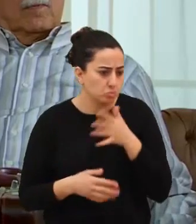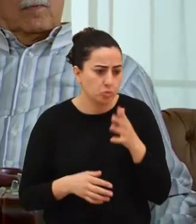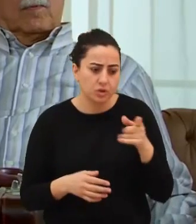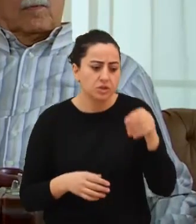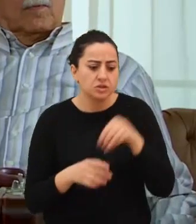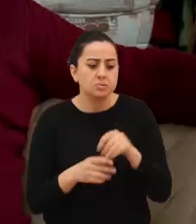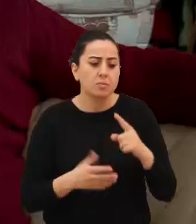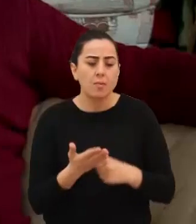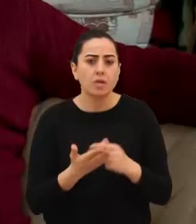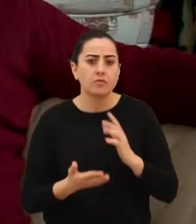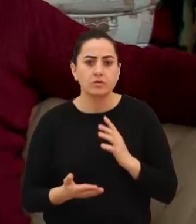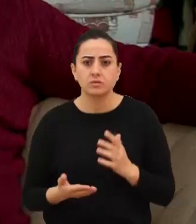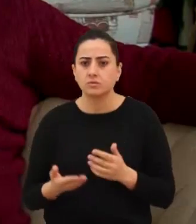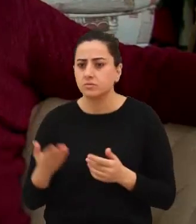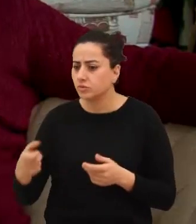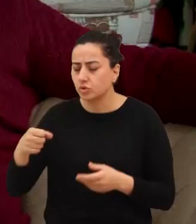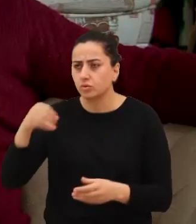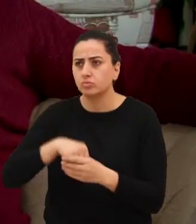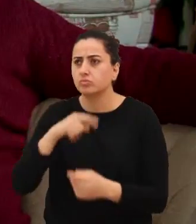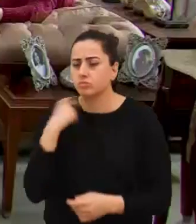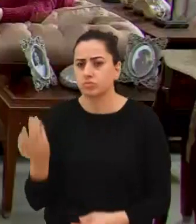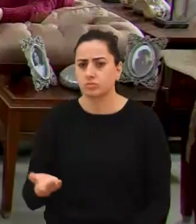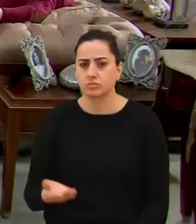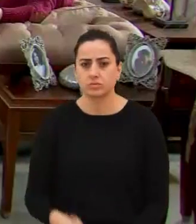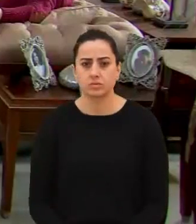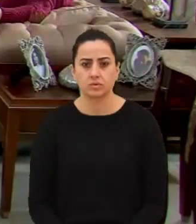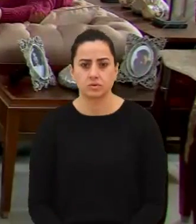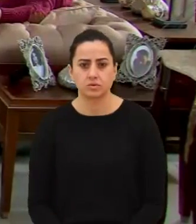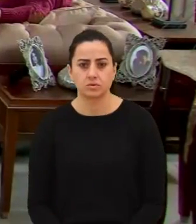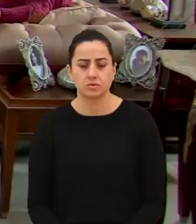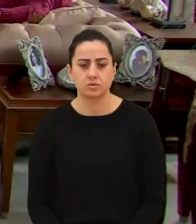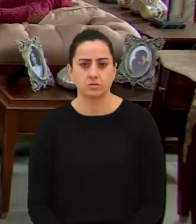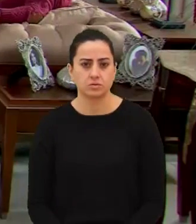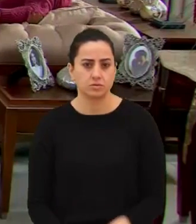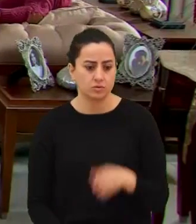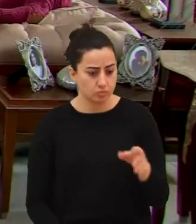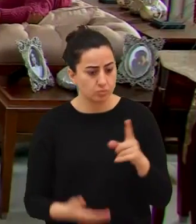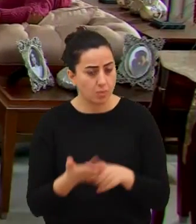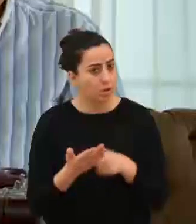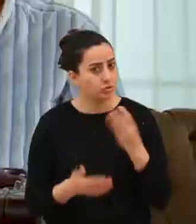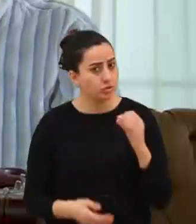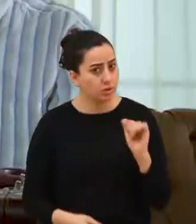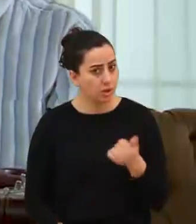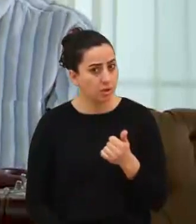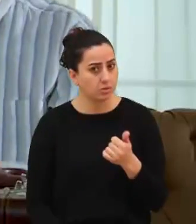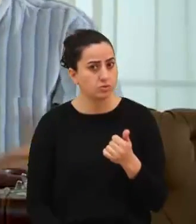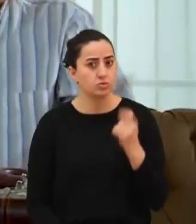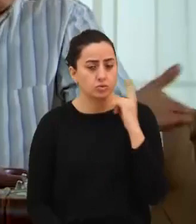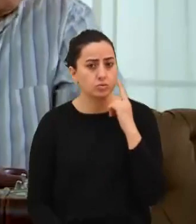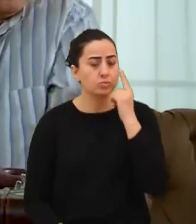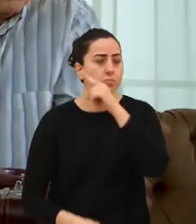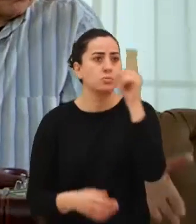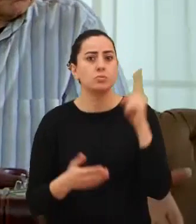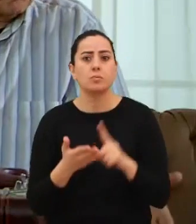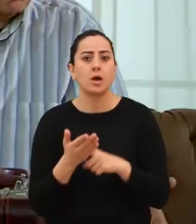belki içindedir. Ya bari niye çantaya koyup göndersinler? Ya öyle söyleme Kemal Bey ya. Bu bal çok kıymetli bir bal. Benim duyduğuma göre